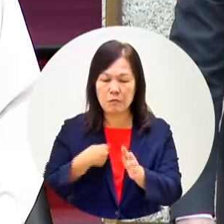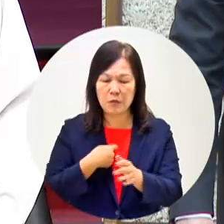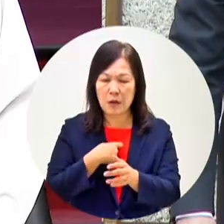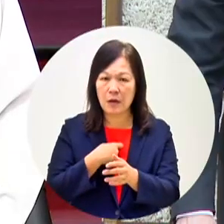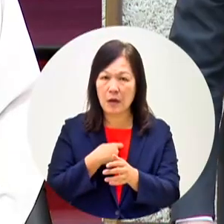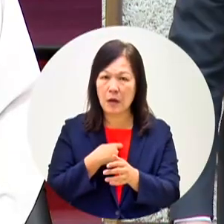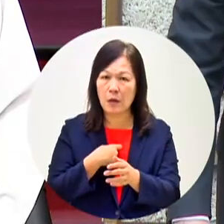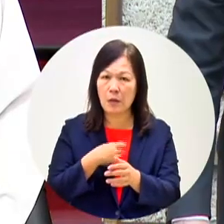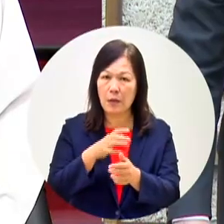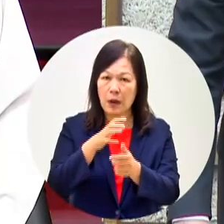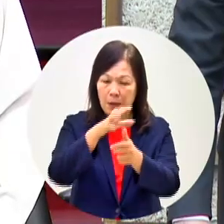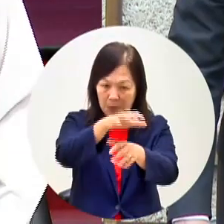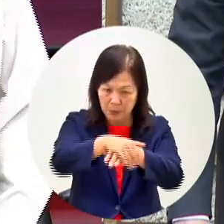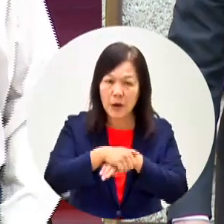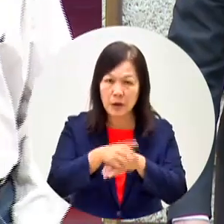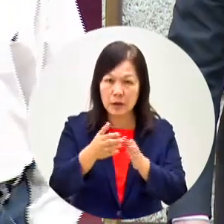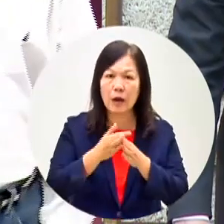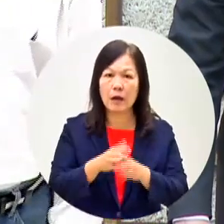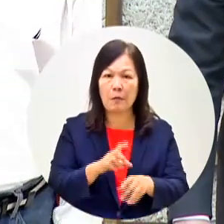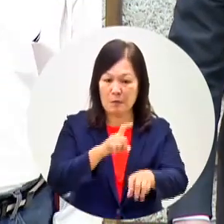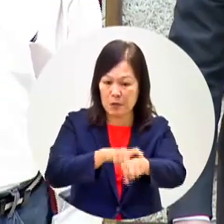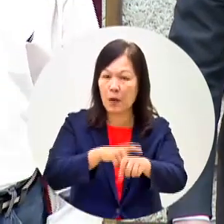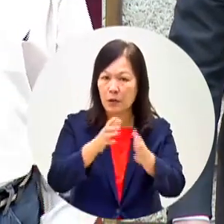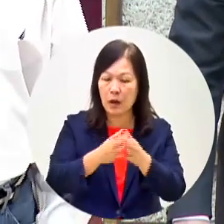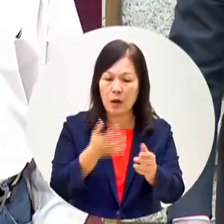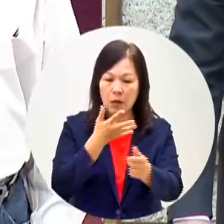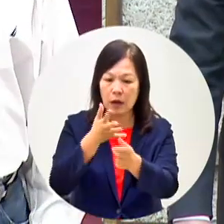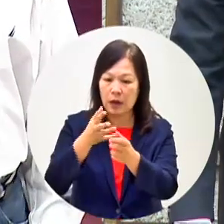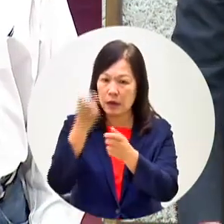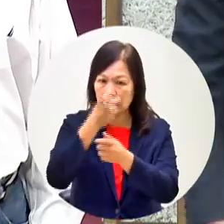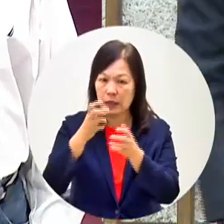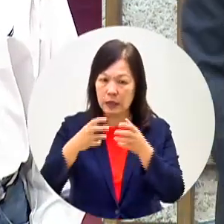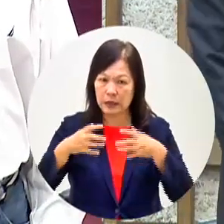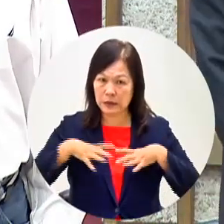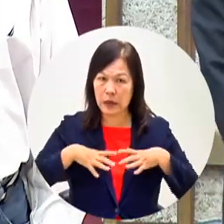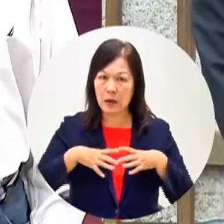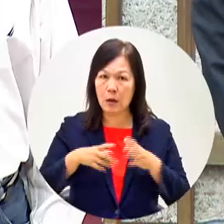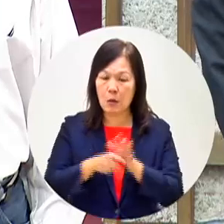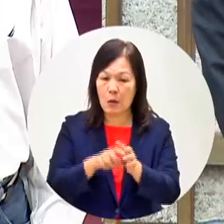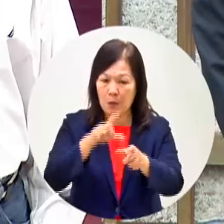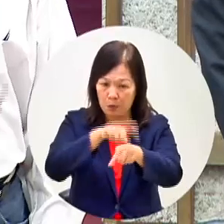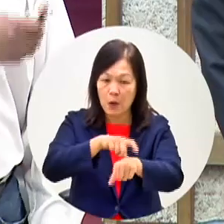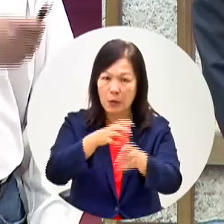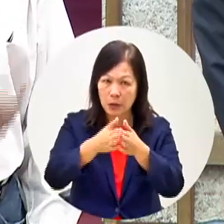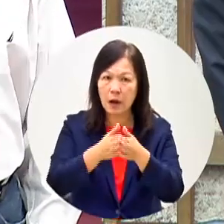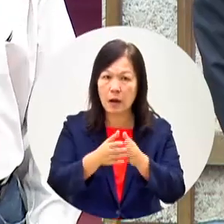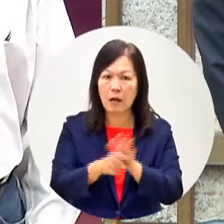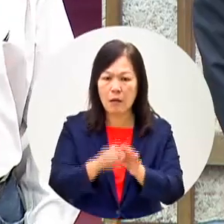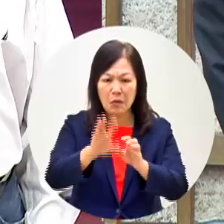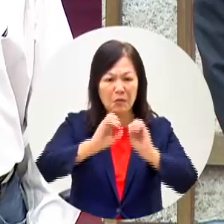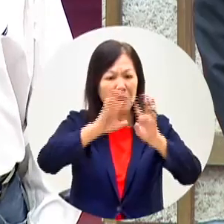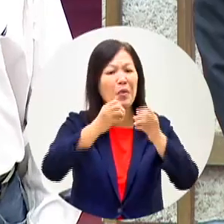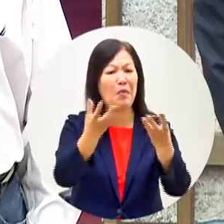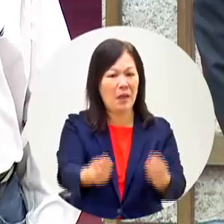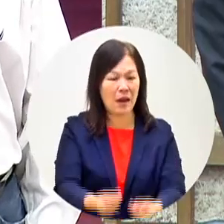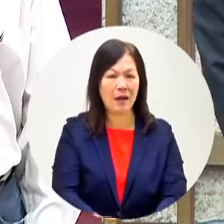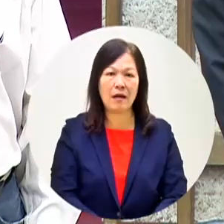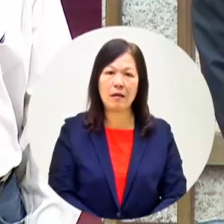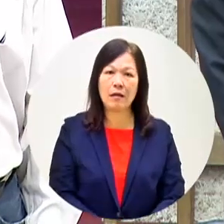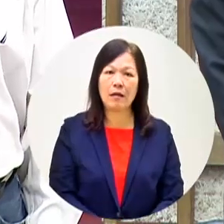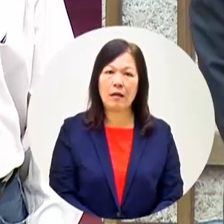检察官要了解这个案情。 还有通缉，靠通缉呗，那个区票你要通缉。